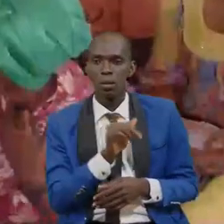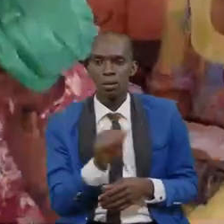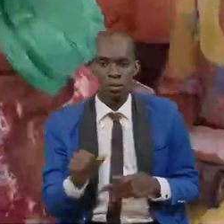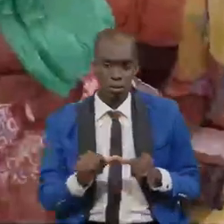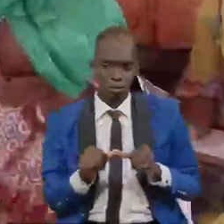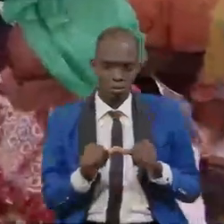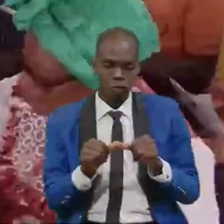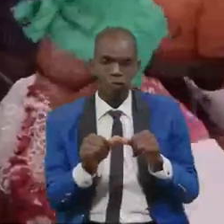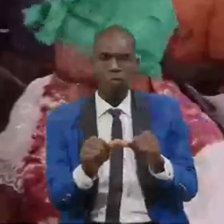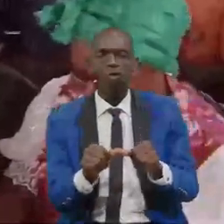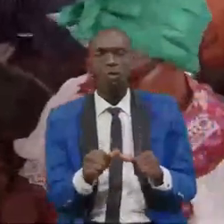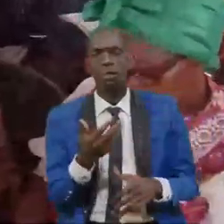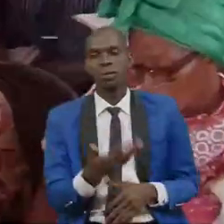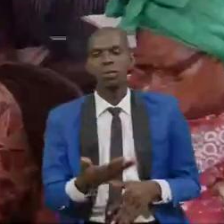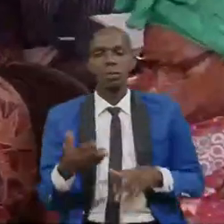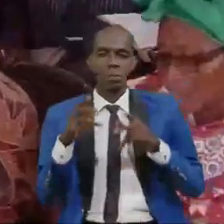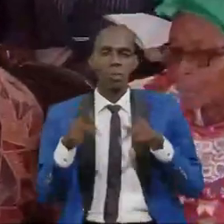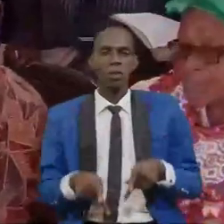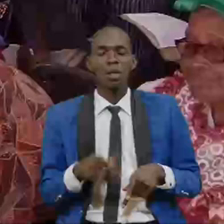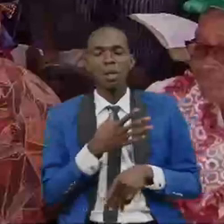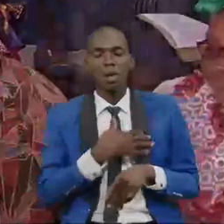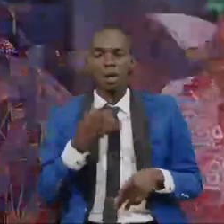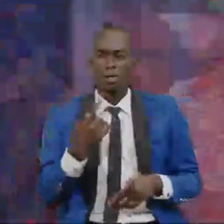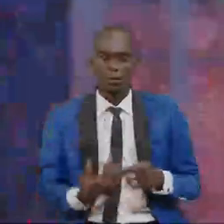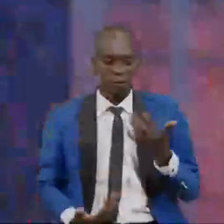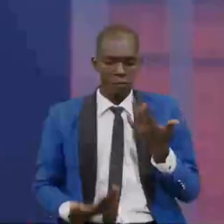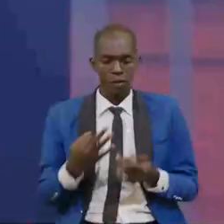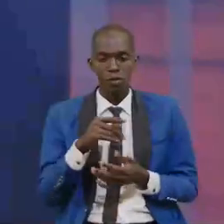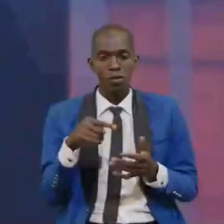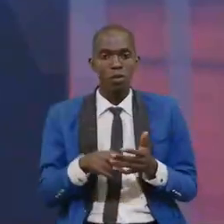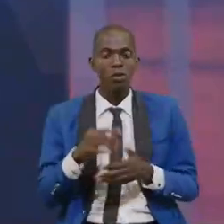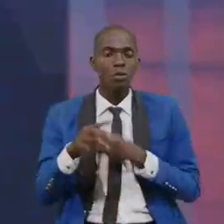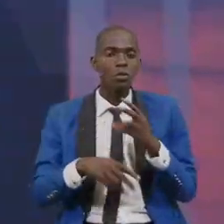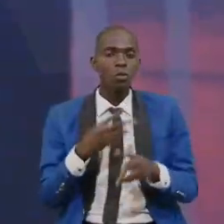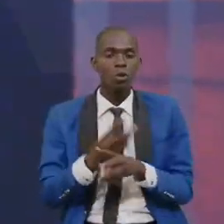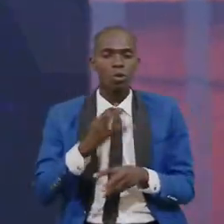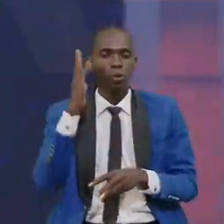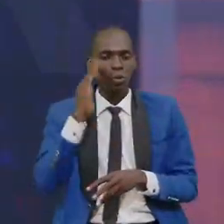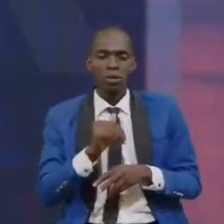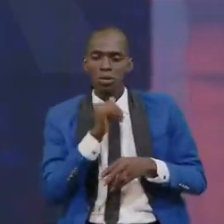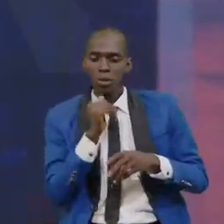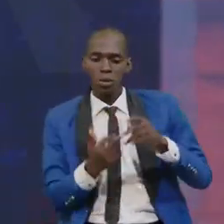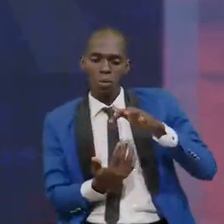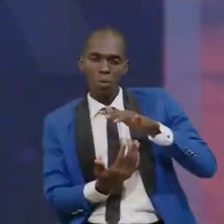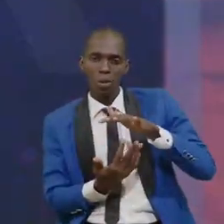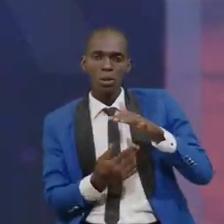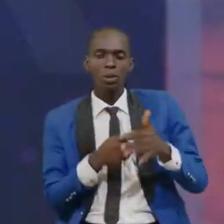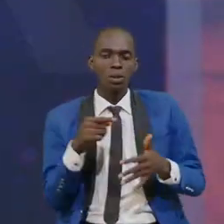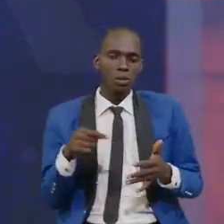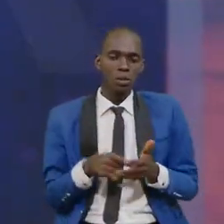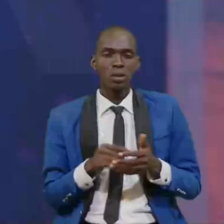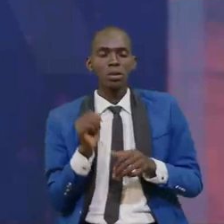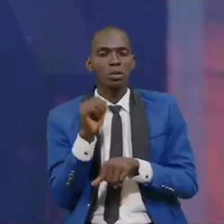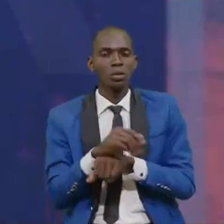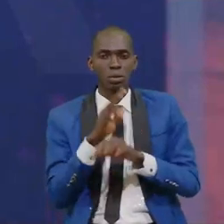Tu es un matériel constant. Et le feu de ce monde ne va pas brûler ce